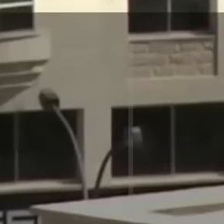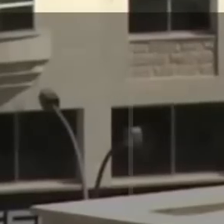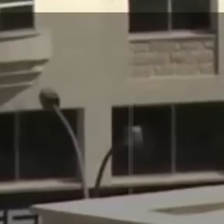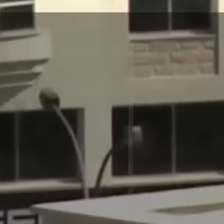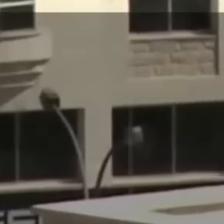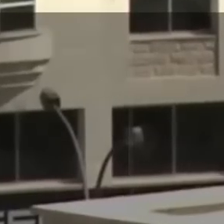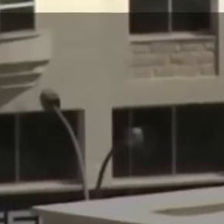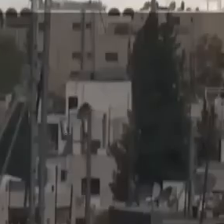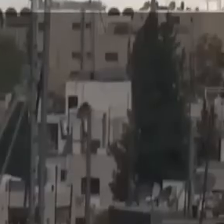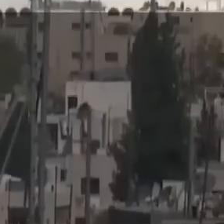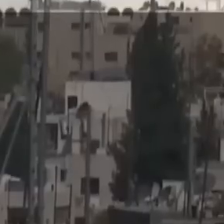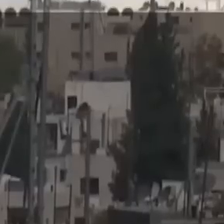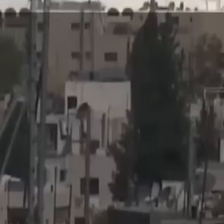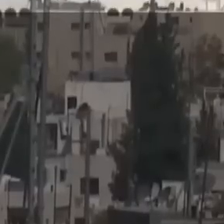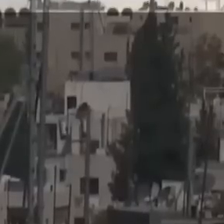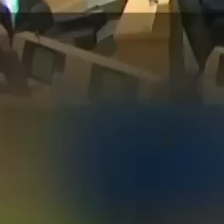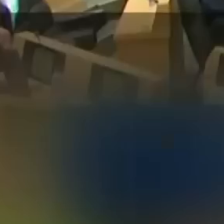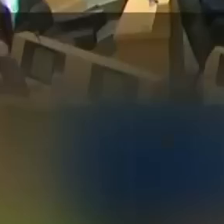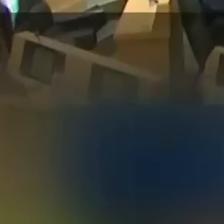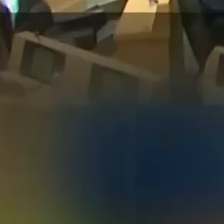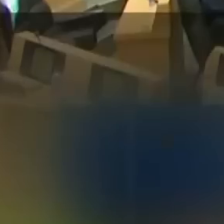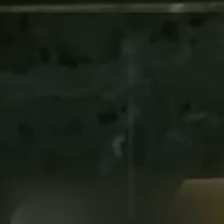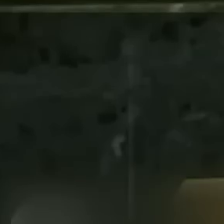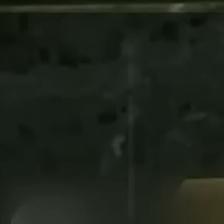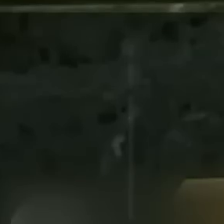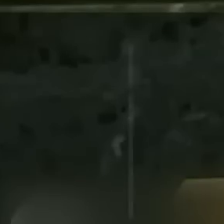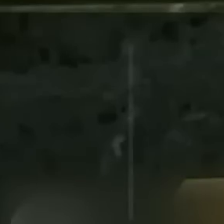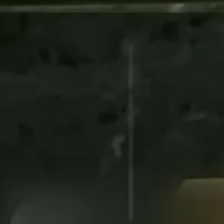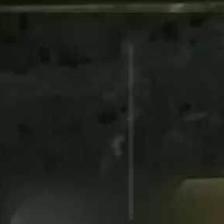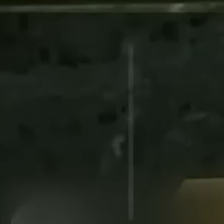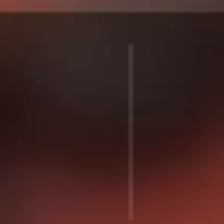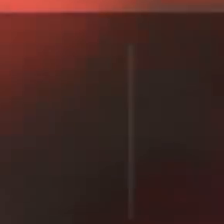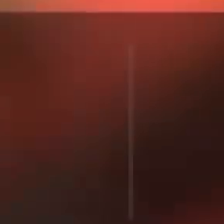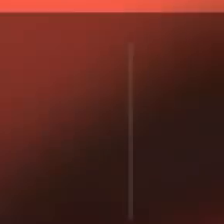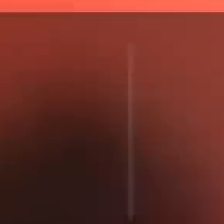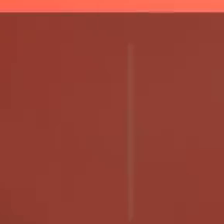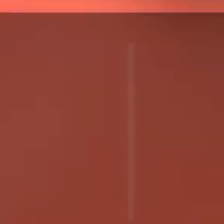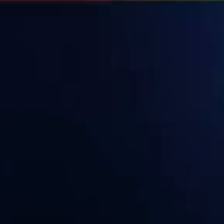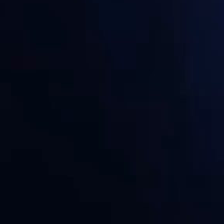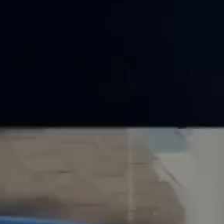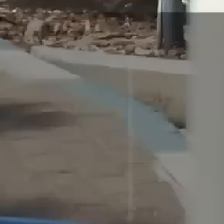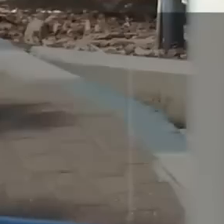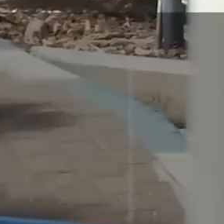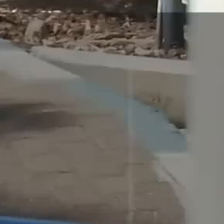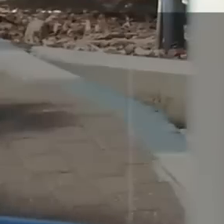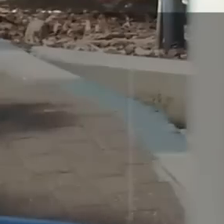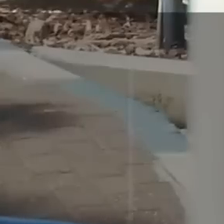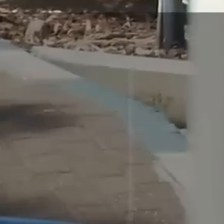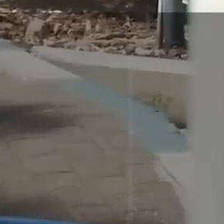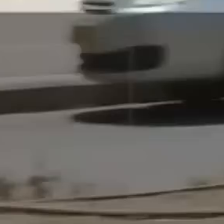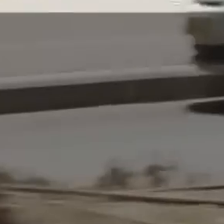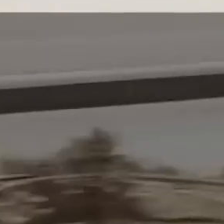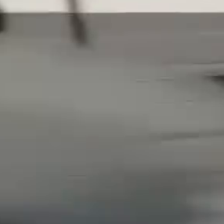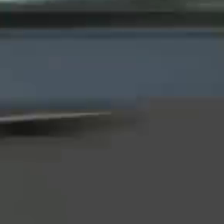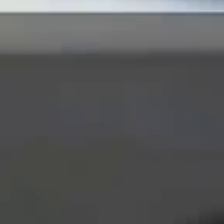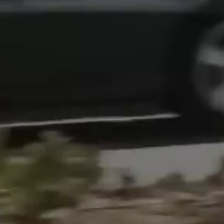ולכבד. דיווח בירדן, הממשל באמן הודכן על מעצר של חבר פרלמנט ירדני בגין הברחת נשק. פרסום